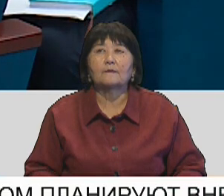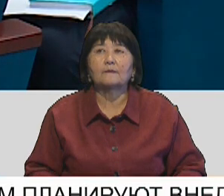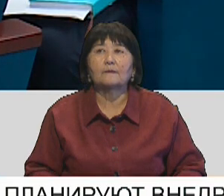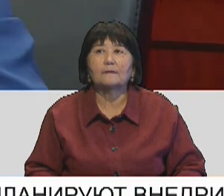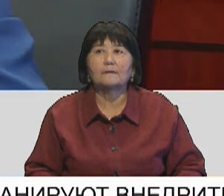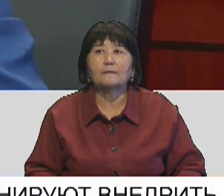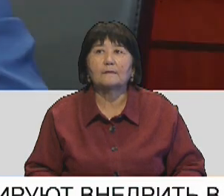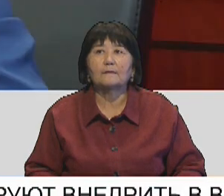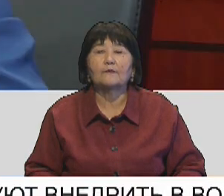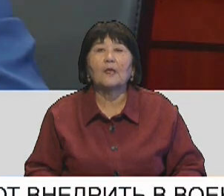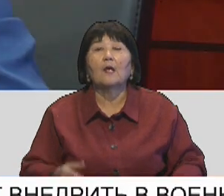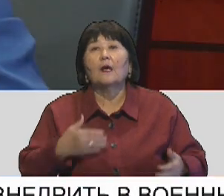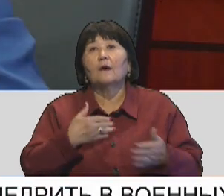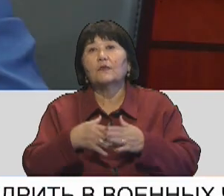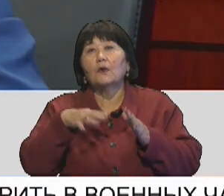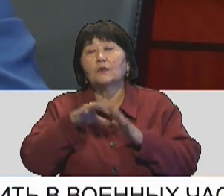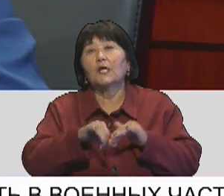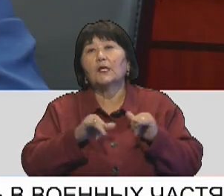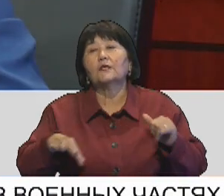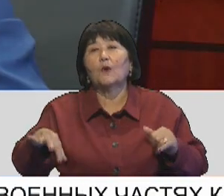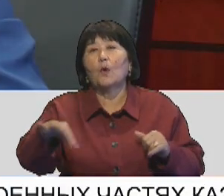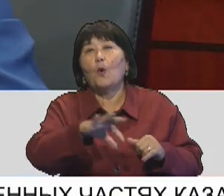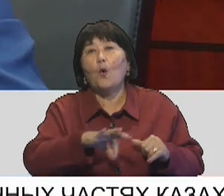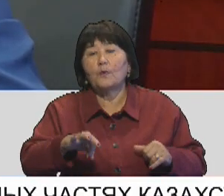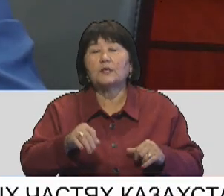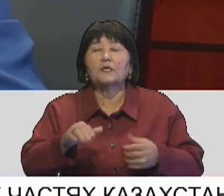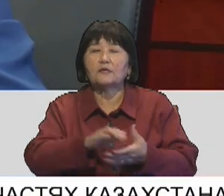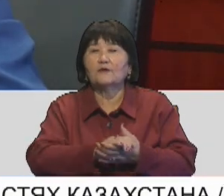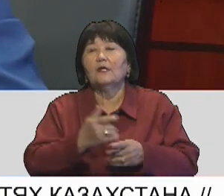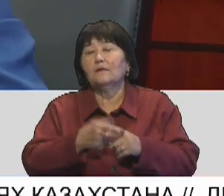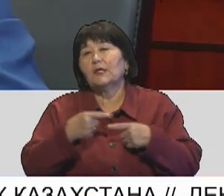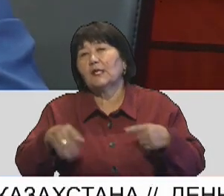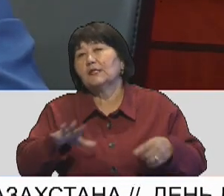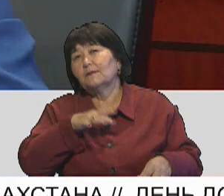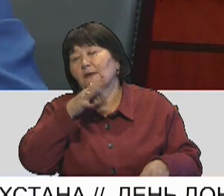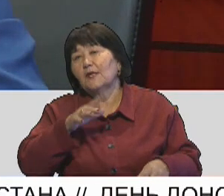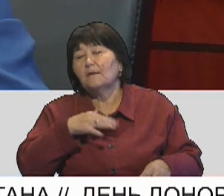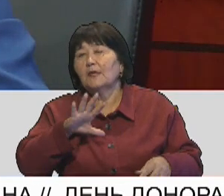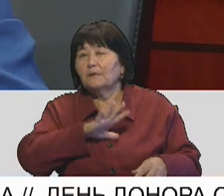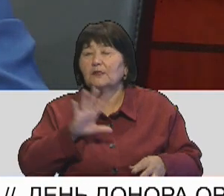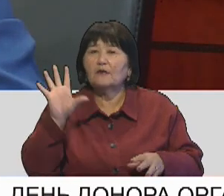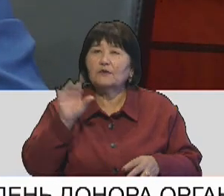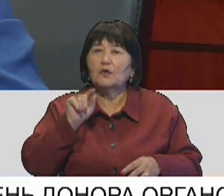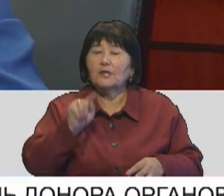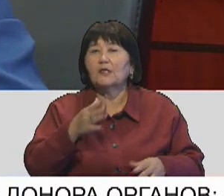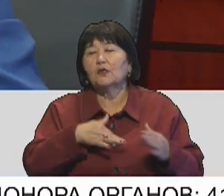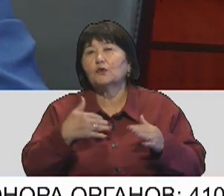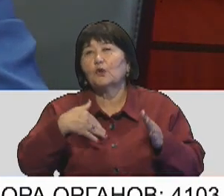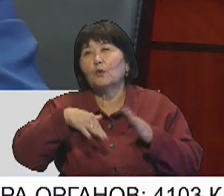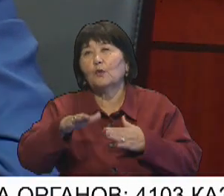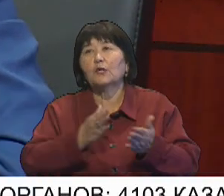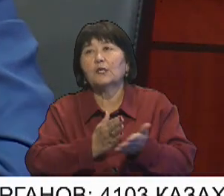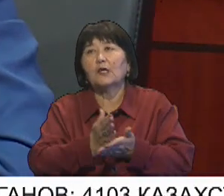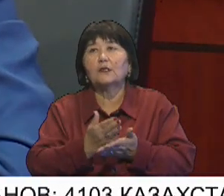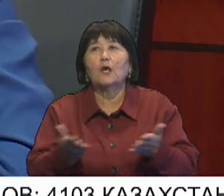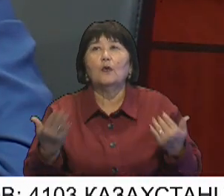грамота внёс свою лепту в развитие общества насколько это возможно были разные времена мы прошли через всё это рад что выхожу на заслуженный